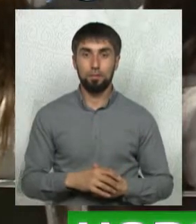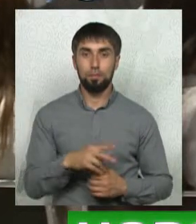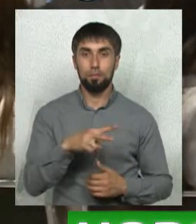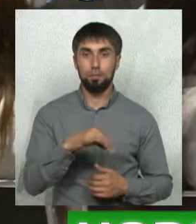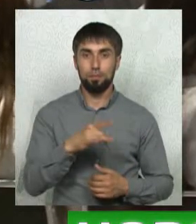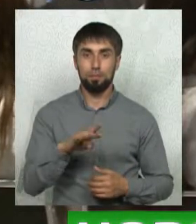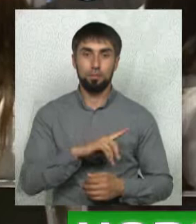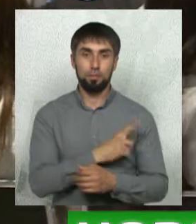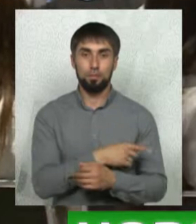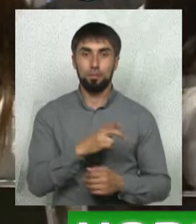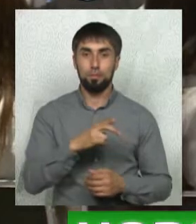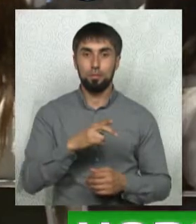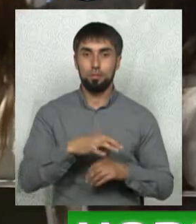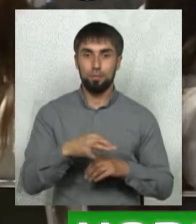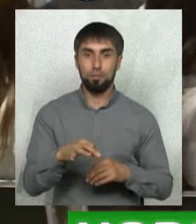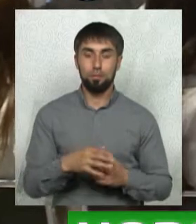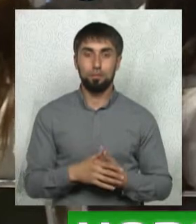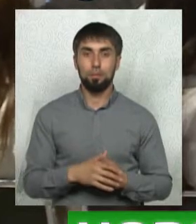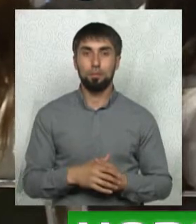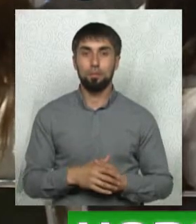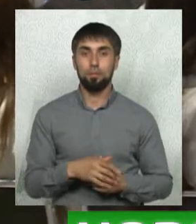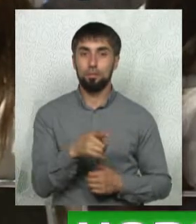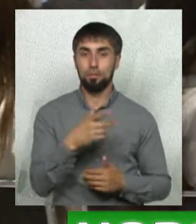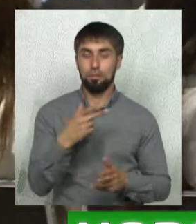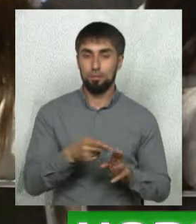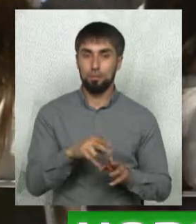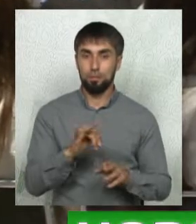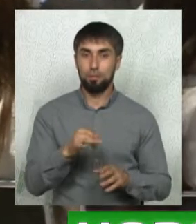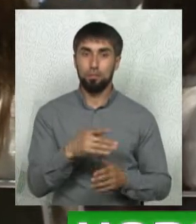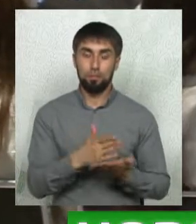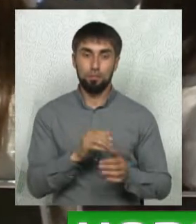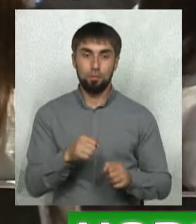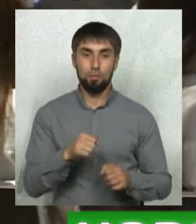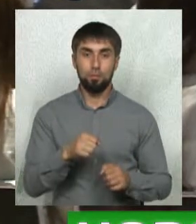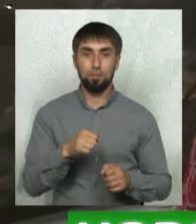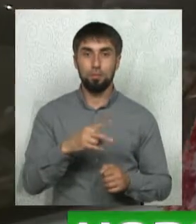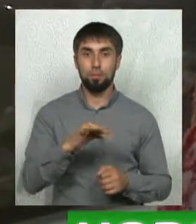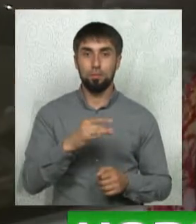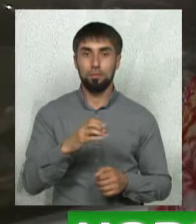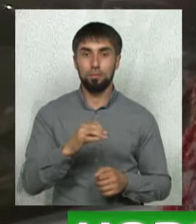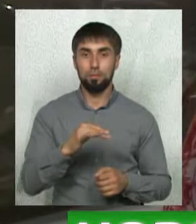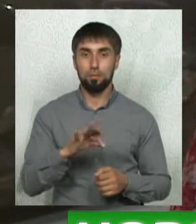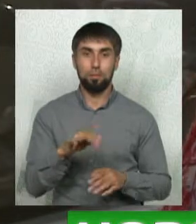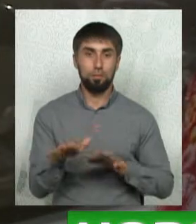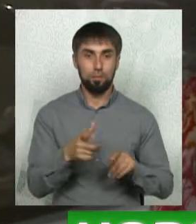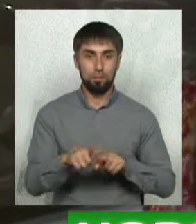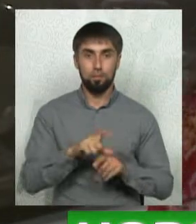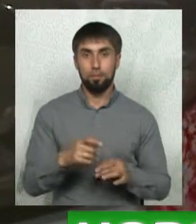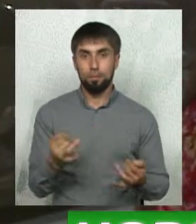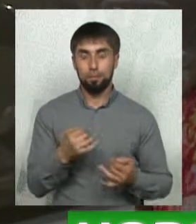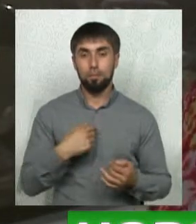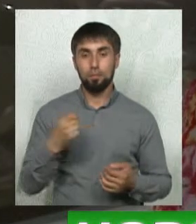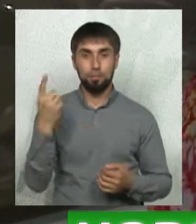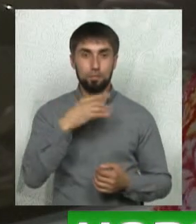ликвидации сильных болей. Применение только в таком случае и приветствуется наркотических веществ. Мероприятие очень интересное. Я